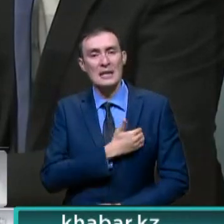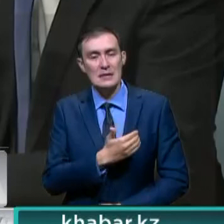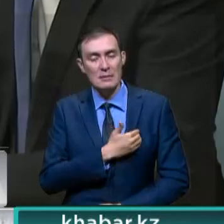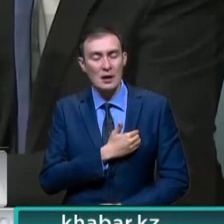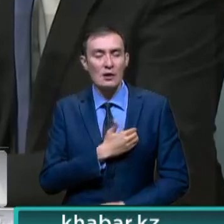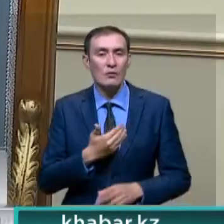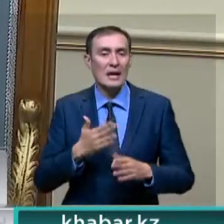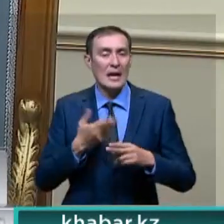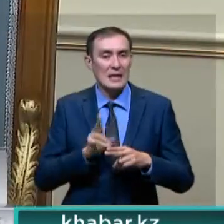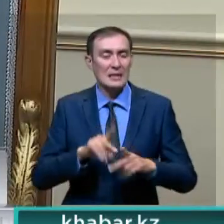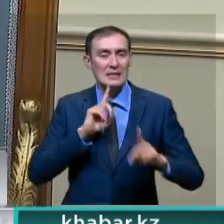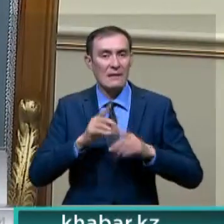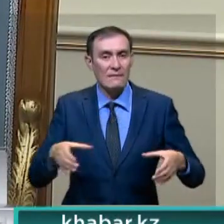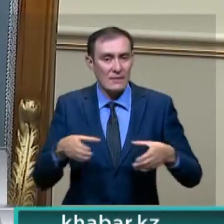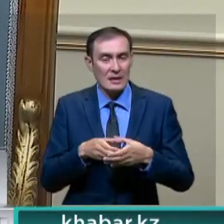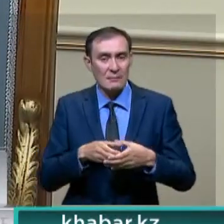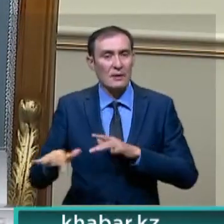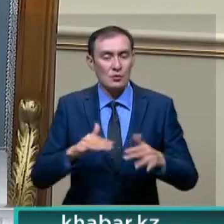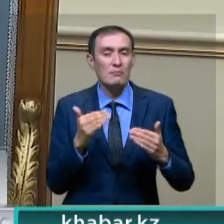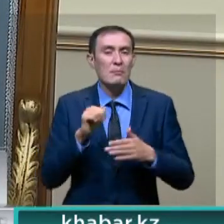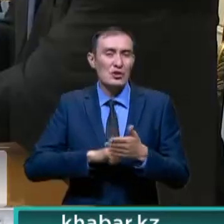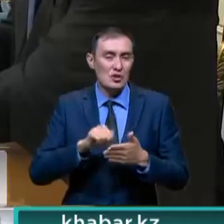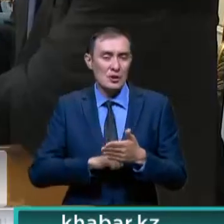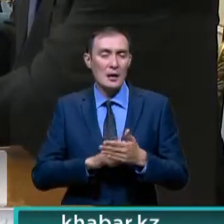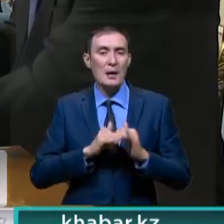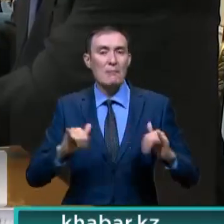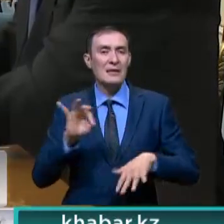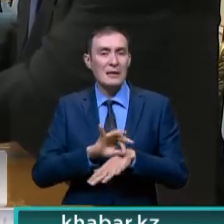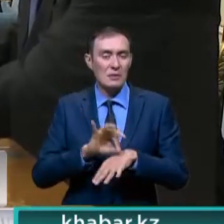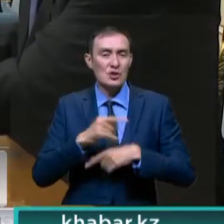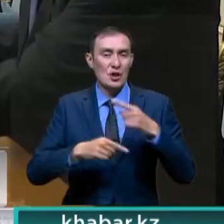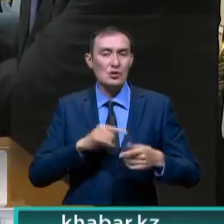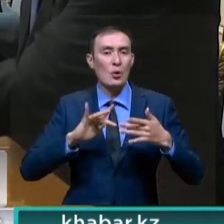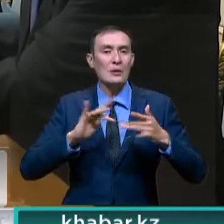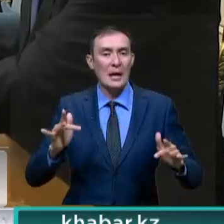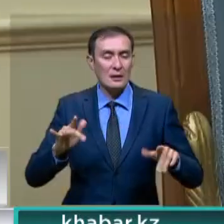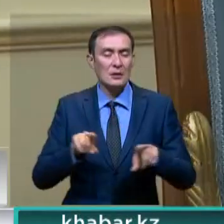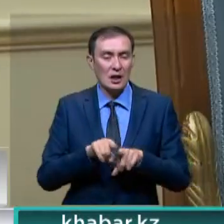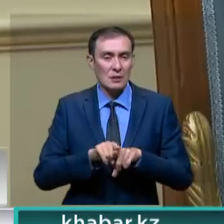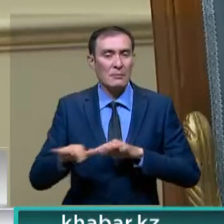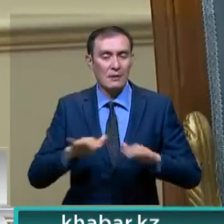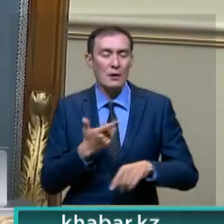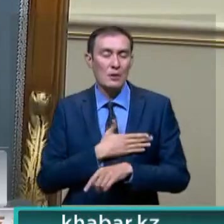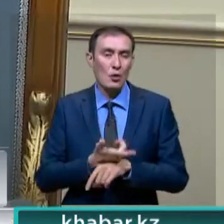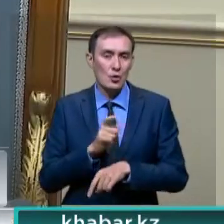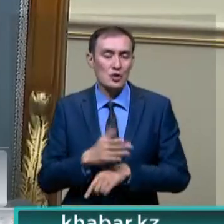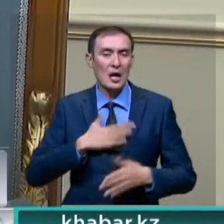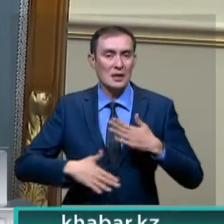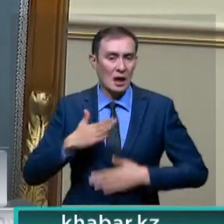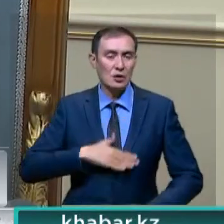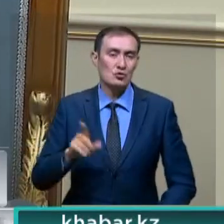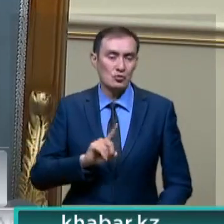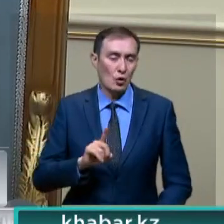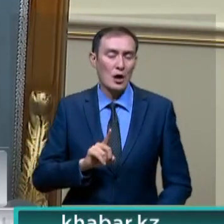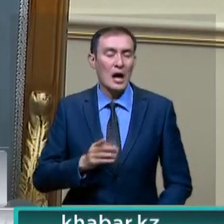высший туркский совет провести, но в связи с пандемией мы в онлайн-режиме тоже провели. Мне очень отрадно, что